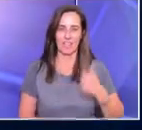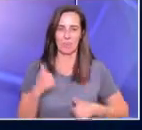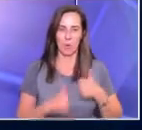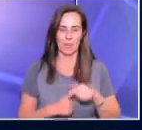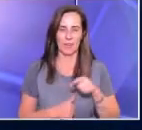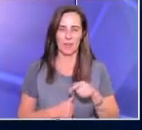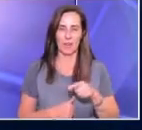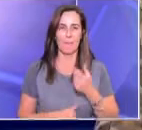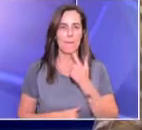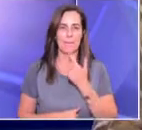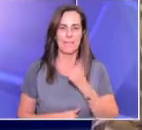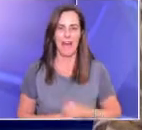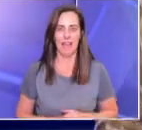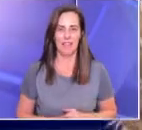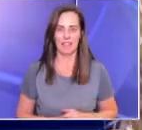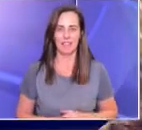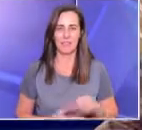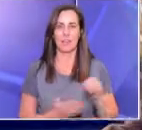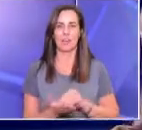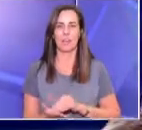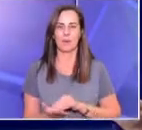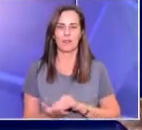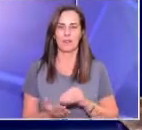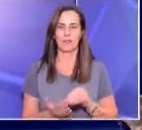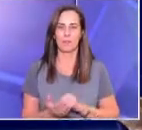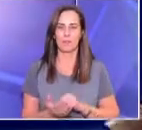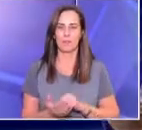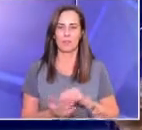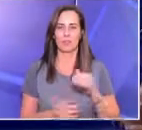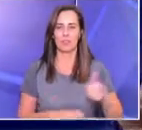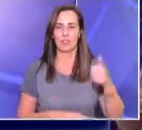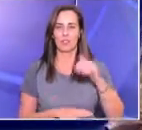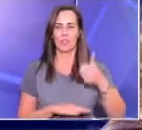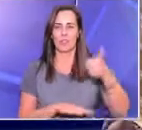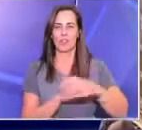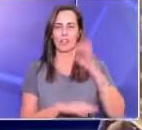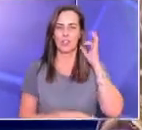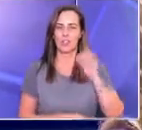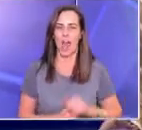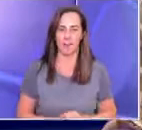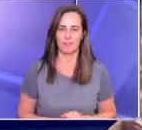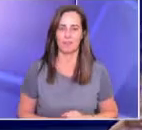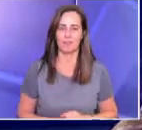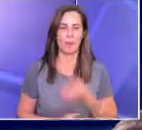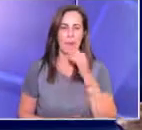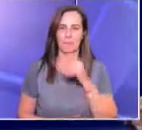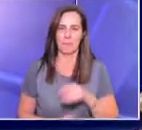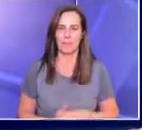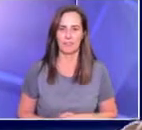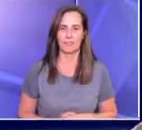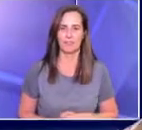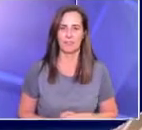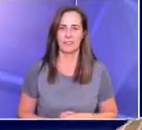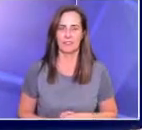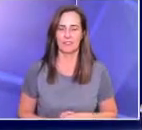התמודדת במגדל העמק, כן. ברשימה שנקראת? רשימת תנופה, בראשות אישה, אלגריה בן כסוס. ותגידי בת כמה את, כדי שידעו.